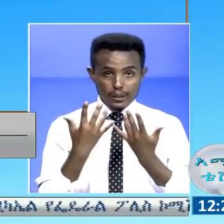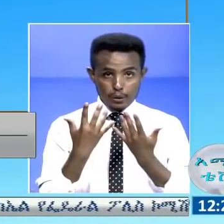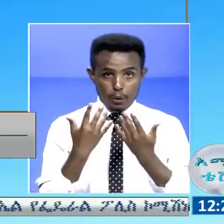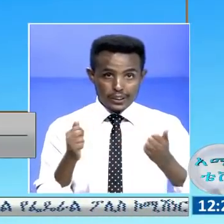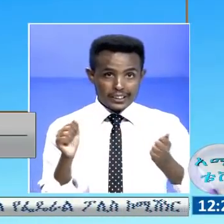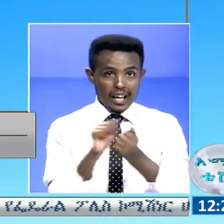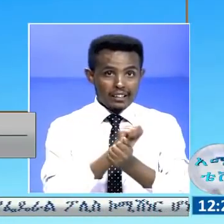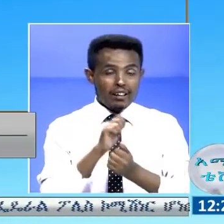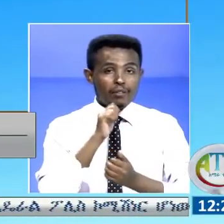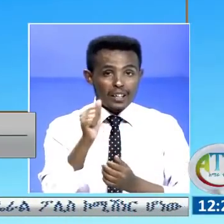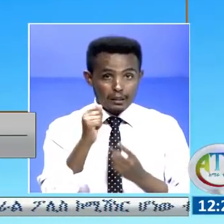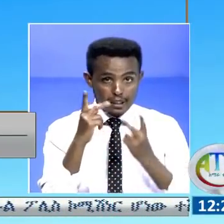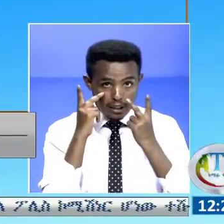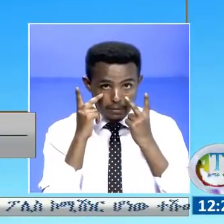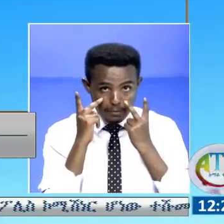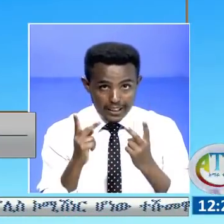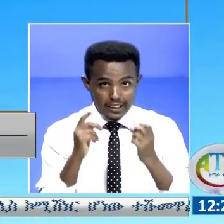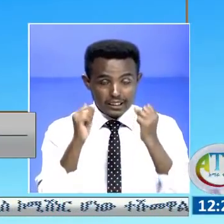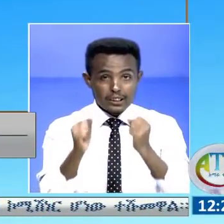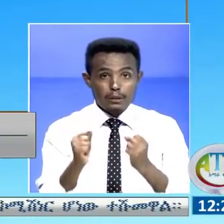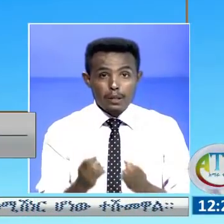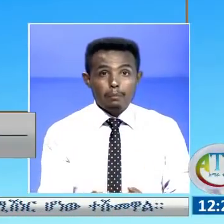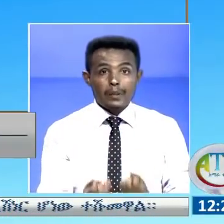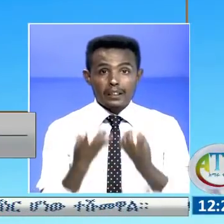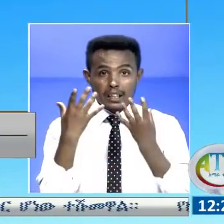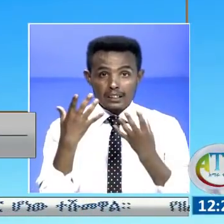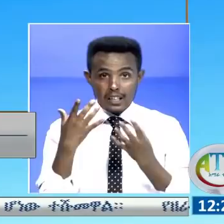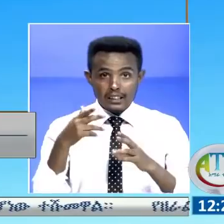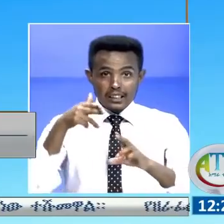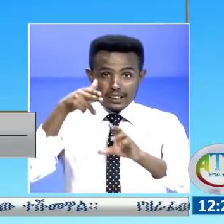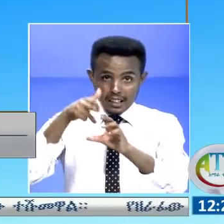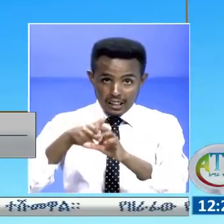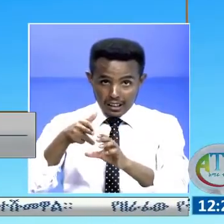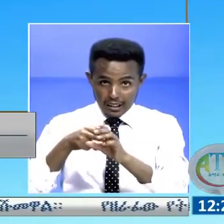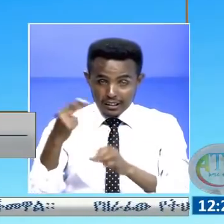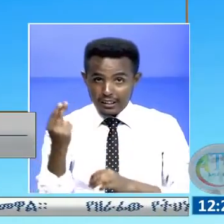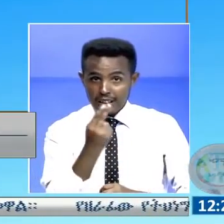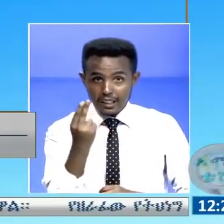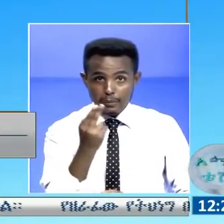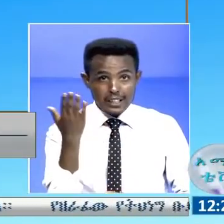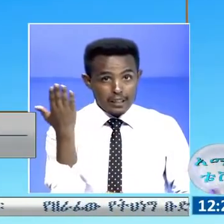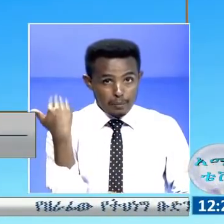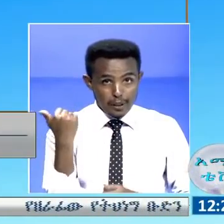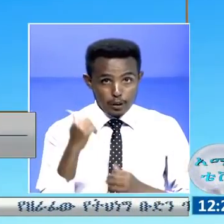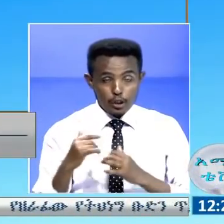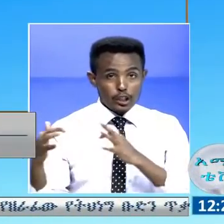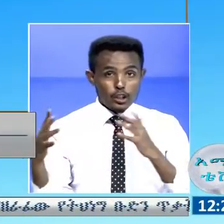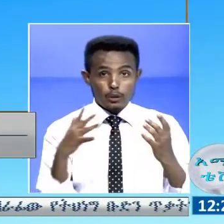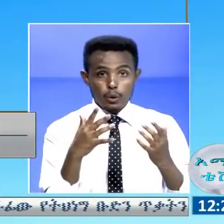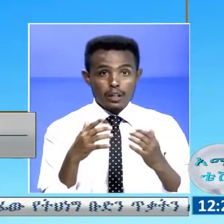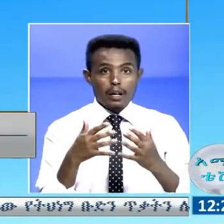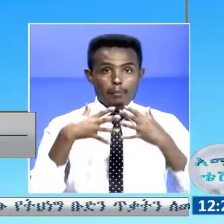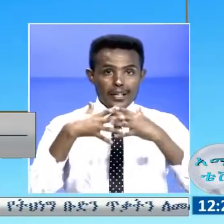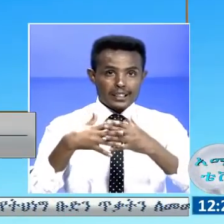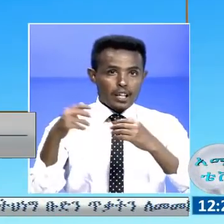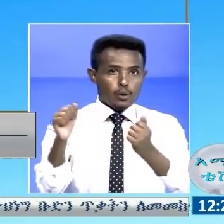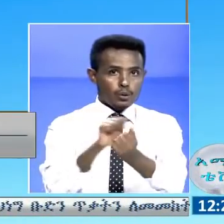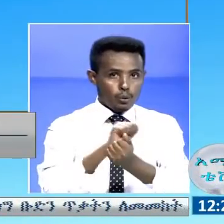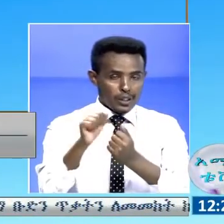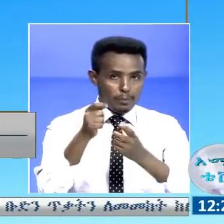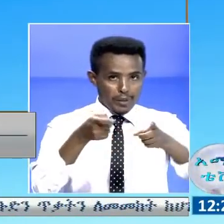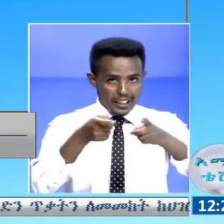ቃጠሏቸውም ሳይጠፋ እዛው ደርሼ ለመመልከት ችያለሁ። በርካታ የነዳጅ ዴፖዎች እንደዚሁም የህወሓት ይጠቀምባቸው የነበሩ የጦር መሳሪያዎች